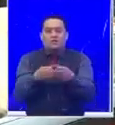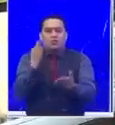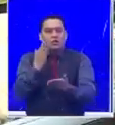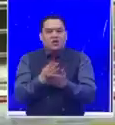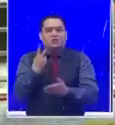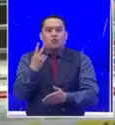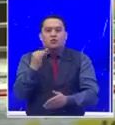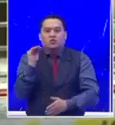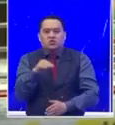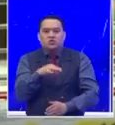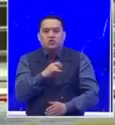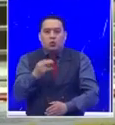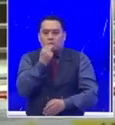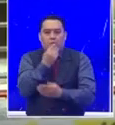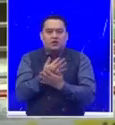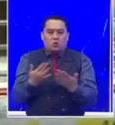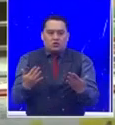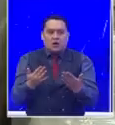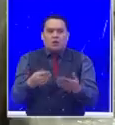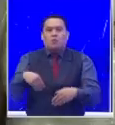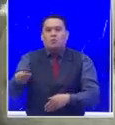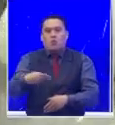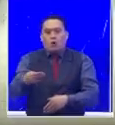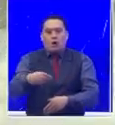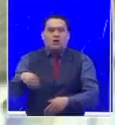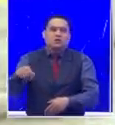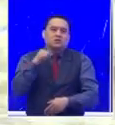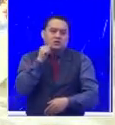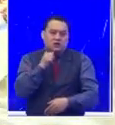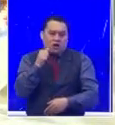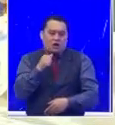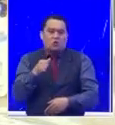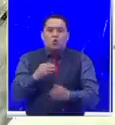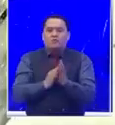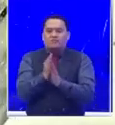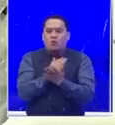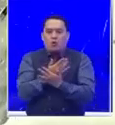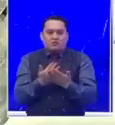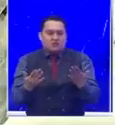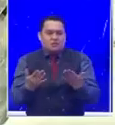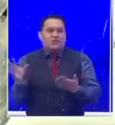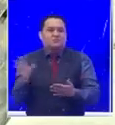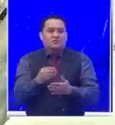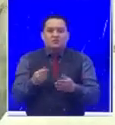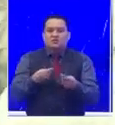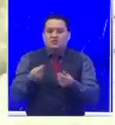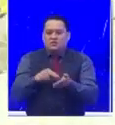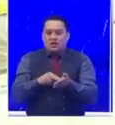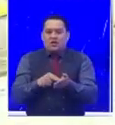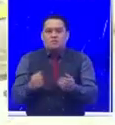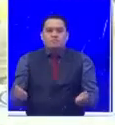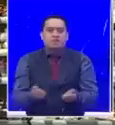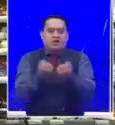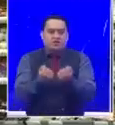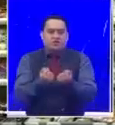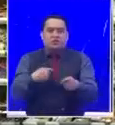порядка 2500 тонн продукции. Это мука, сахар, масло, макароны и овощи. Также с целью удержания цен государство всячески